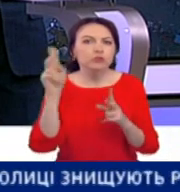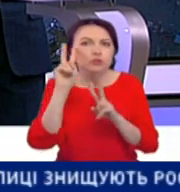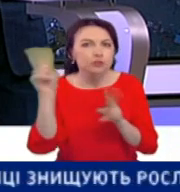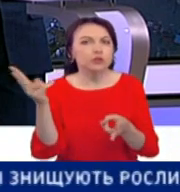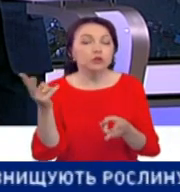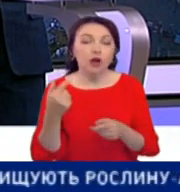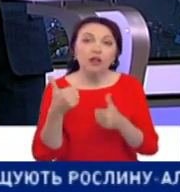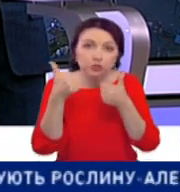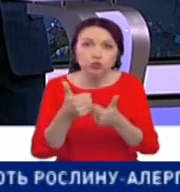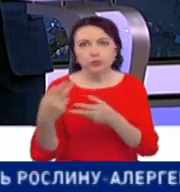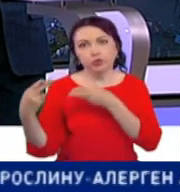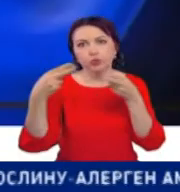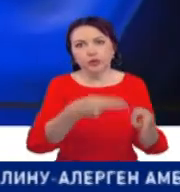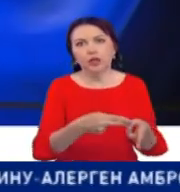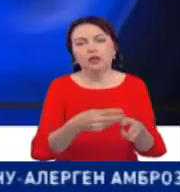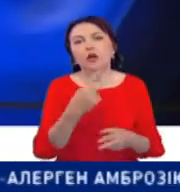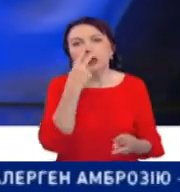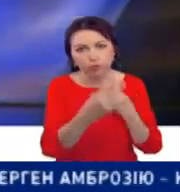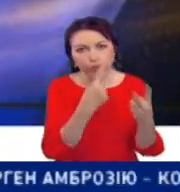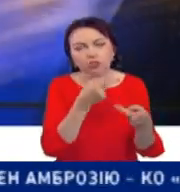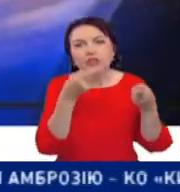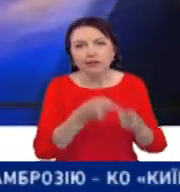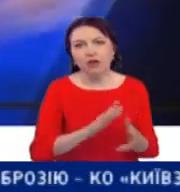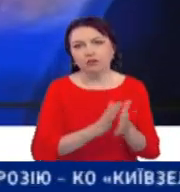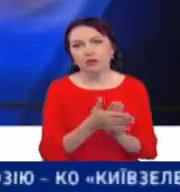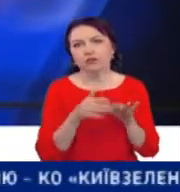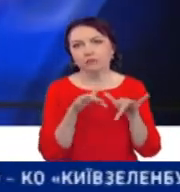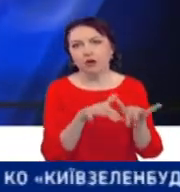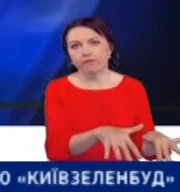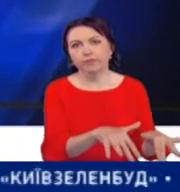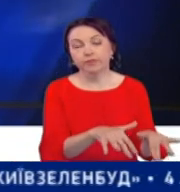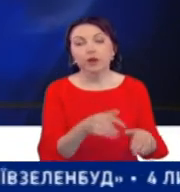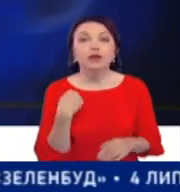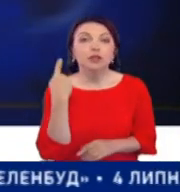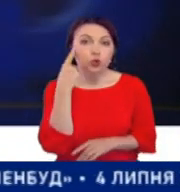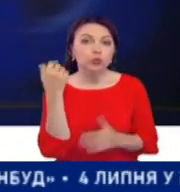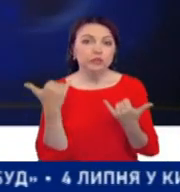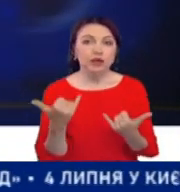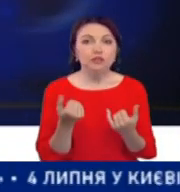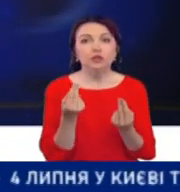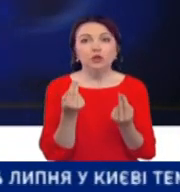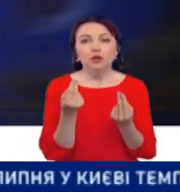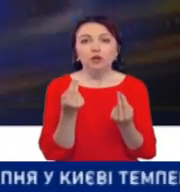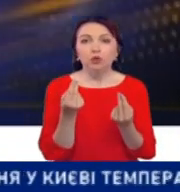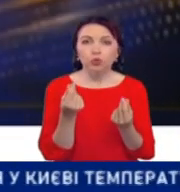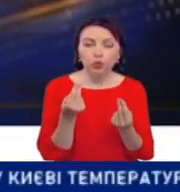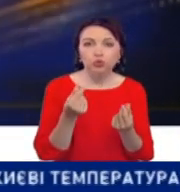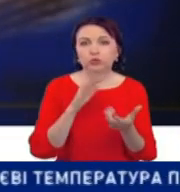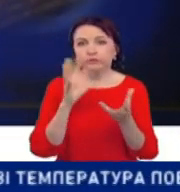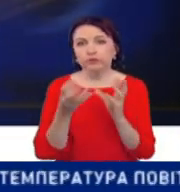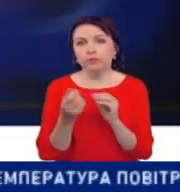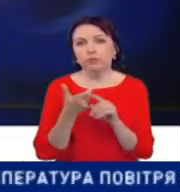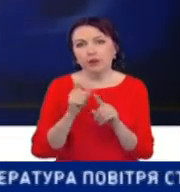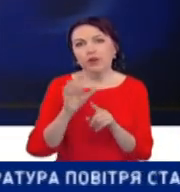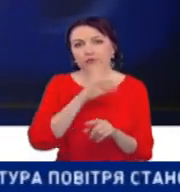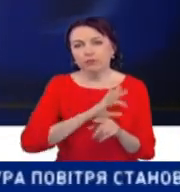Але це добре, що вони вже там були. І вони побачили реальний стан справ. Я думаю, що зараз і кошти, і субвенції більш ефективніше.